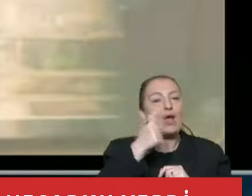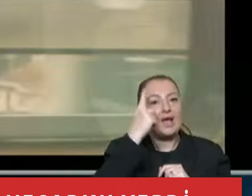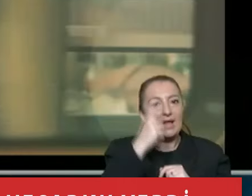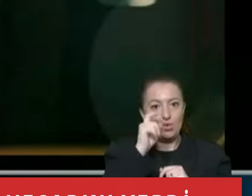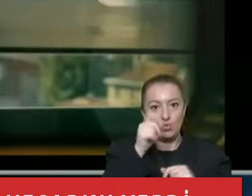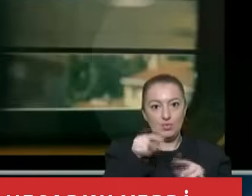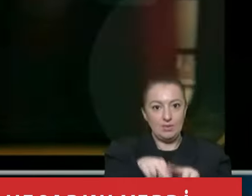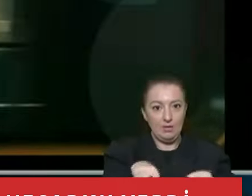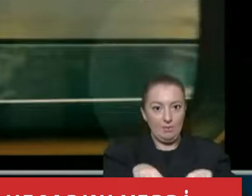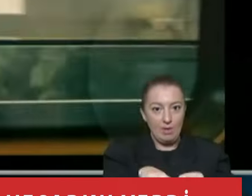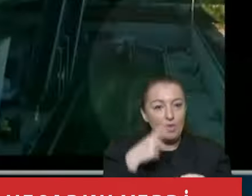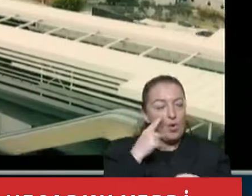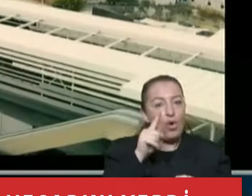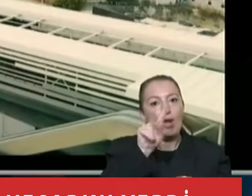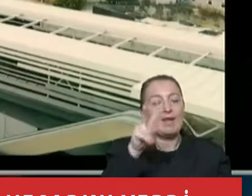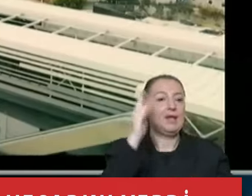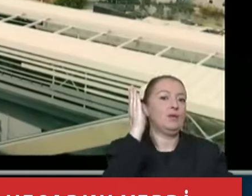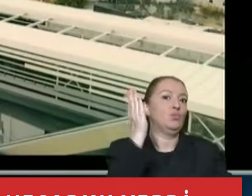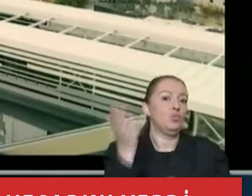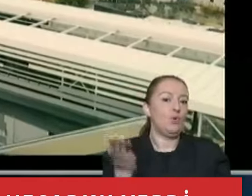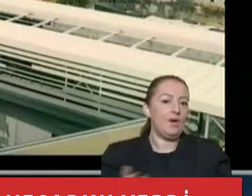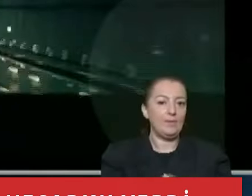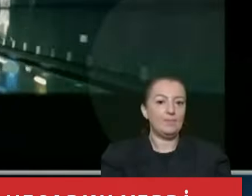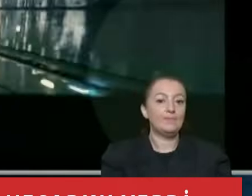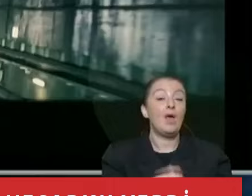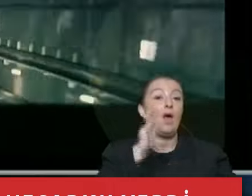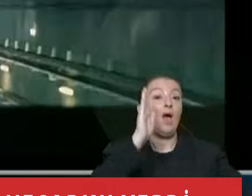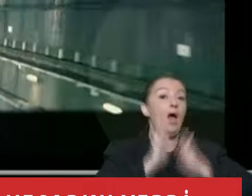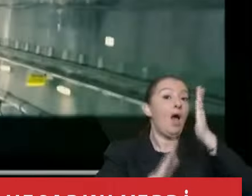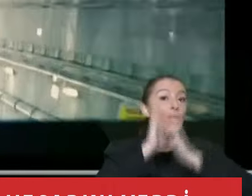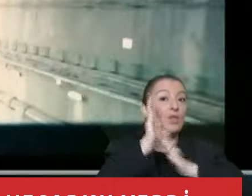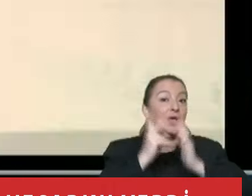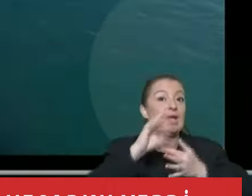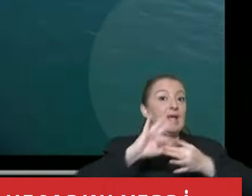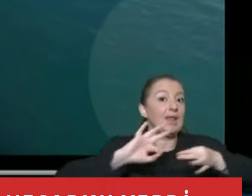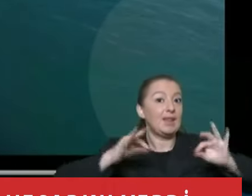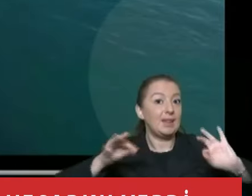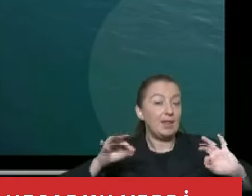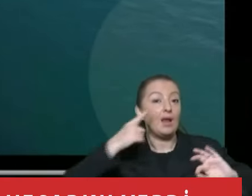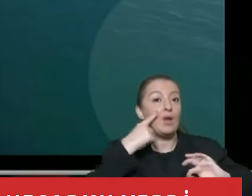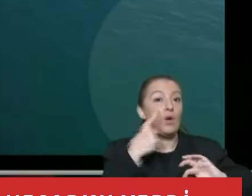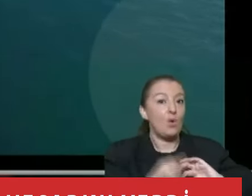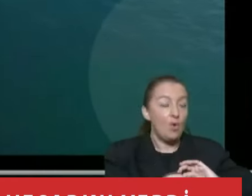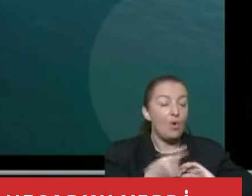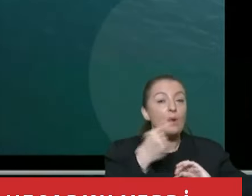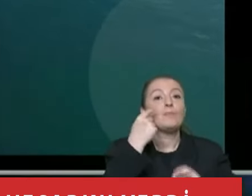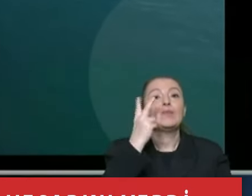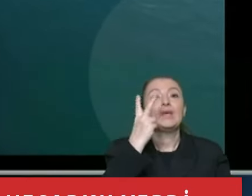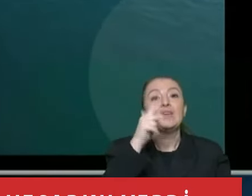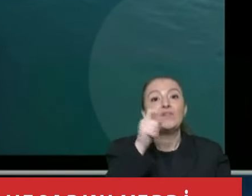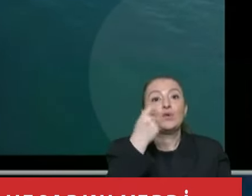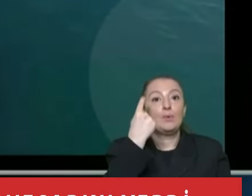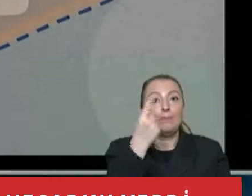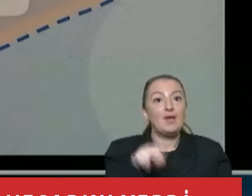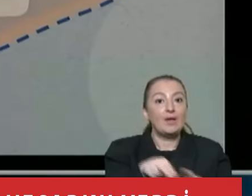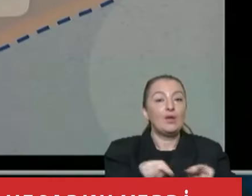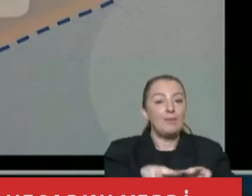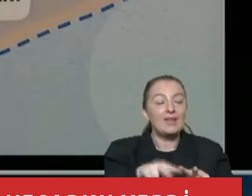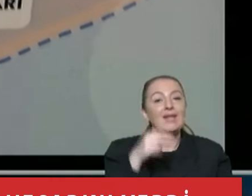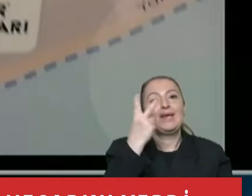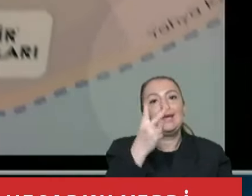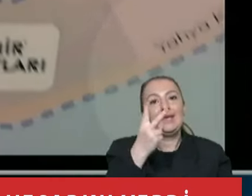km ve 12 istasyon Ataköy ik telli hattının ilk etabı 2.1 km ve 2